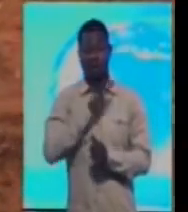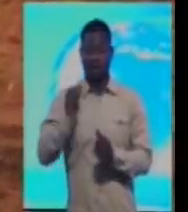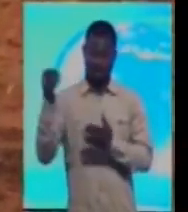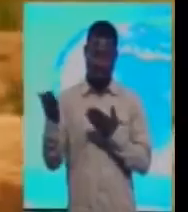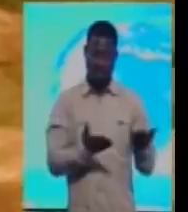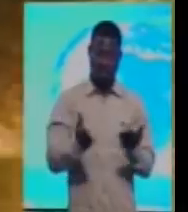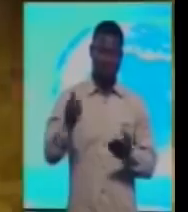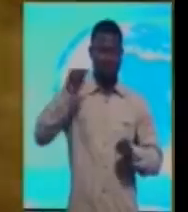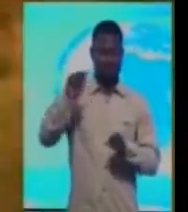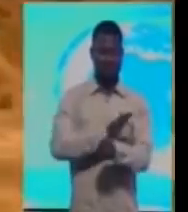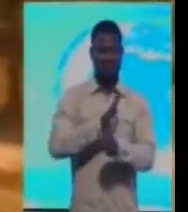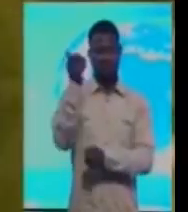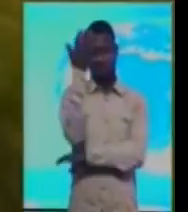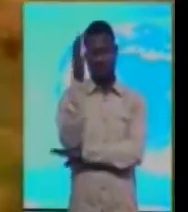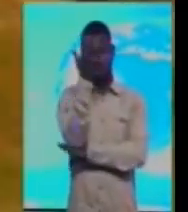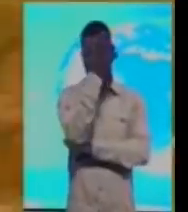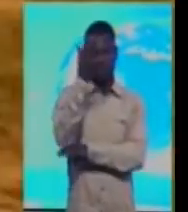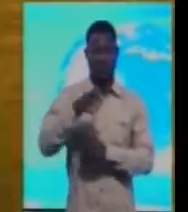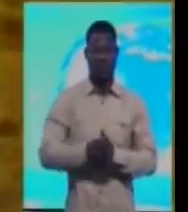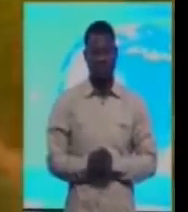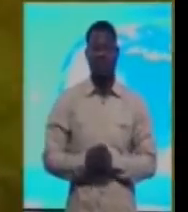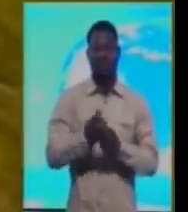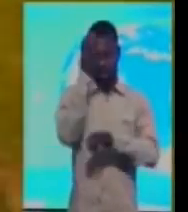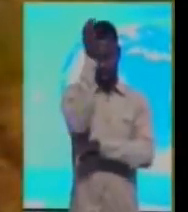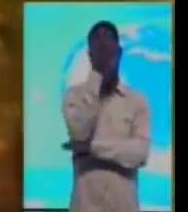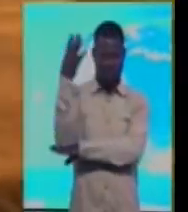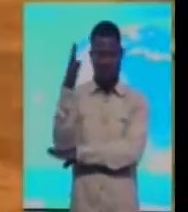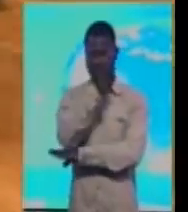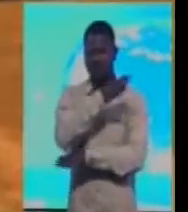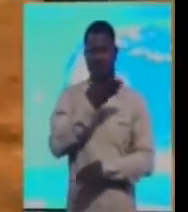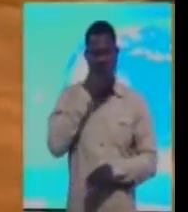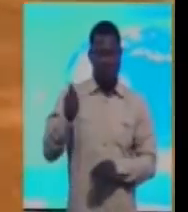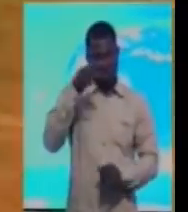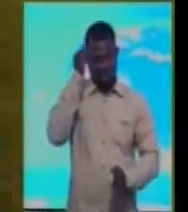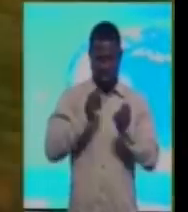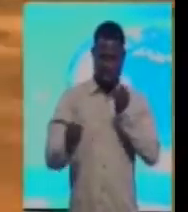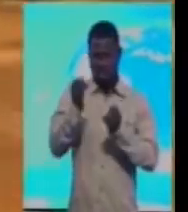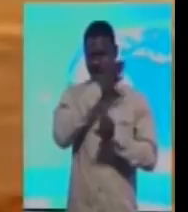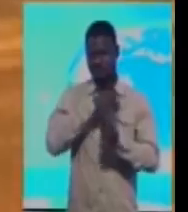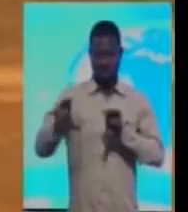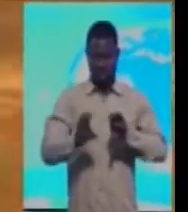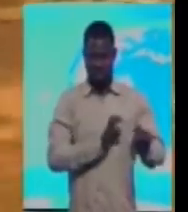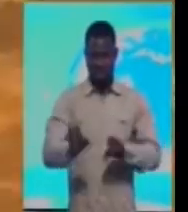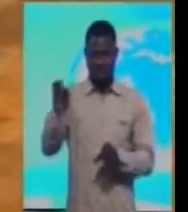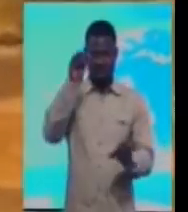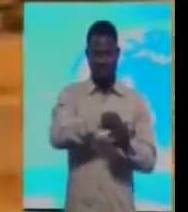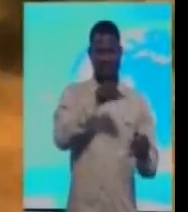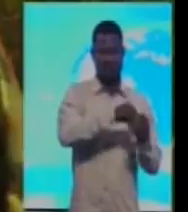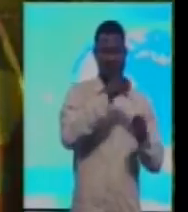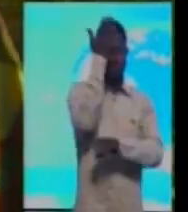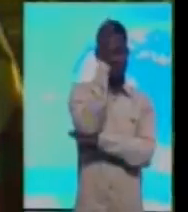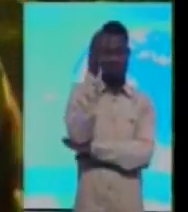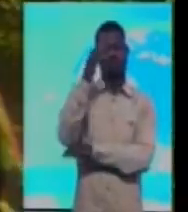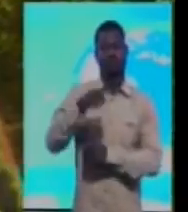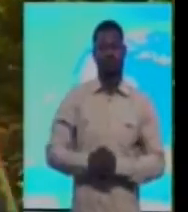l'érosion. La forêt de Bisiga pourrait donc mieux se porter si des initiatives de reboisement se multiplient dans la zone.